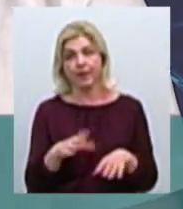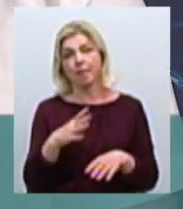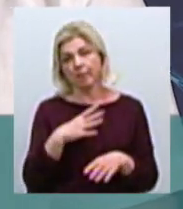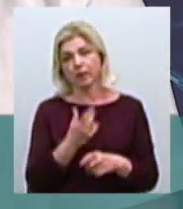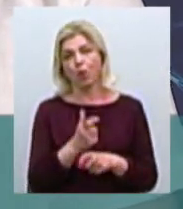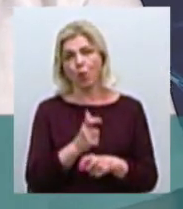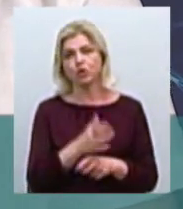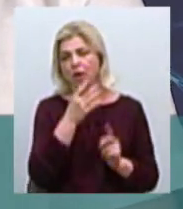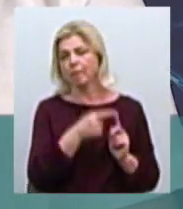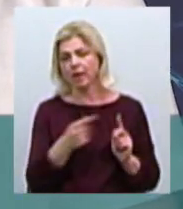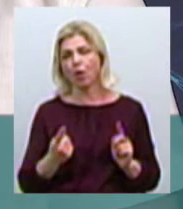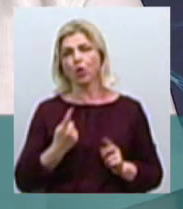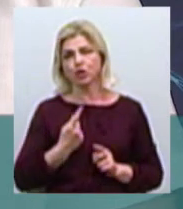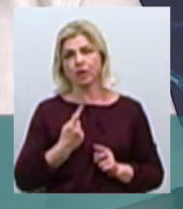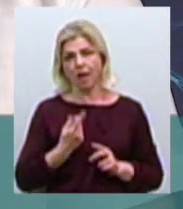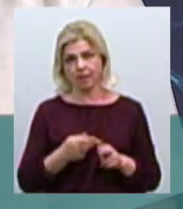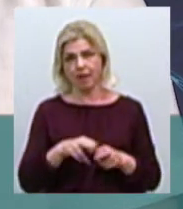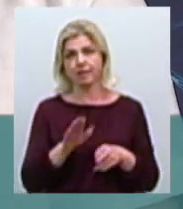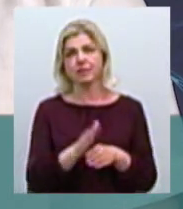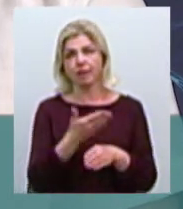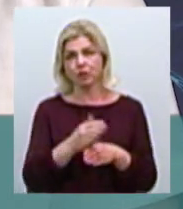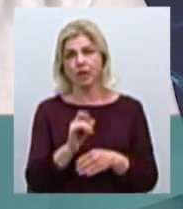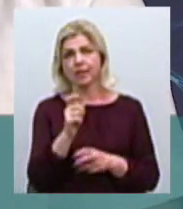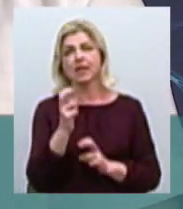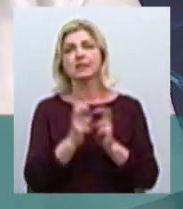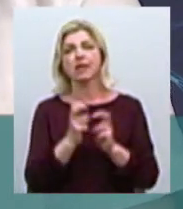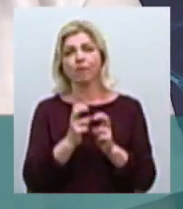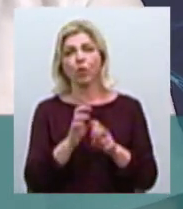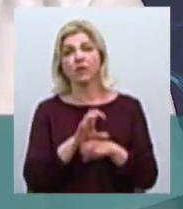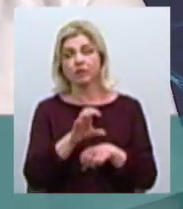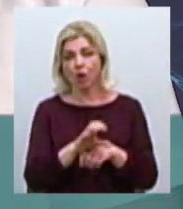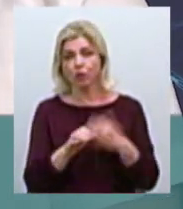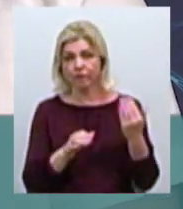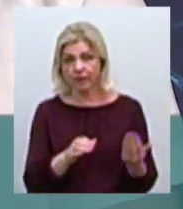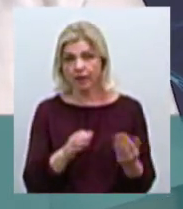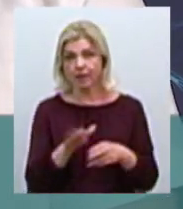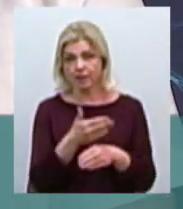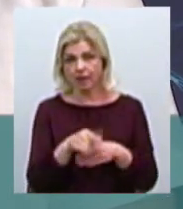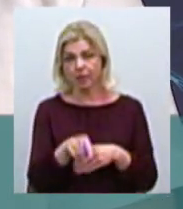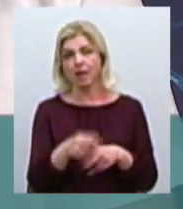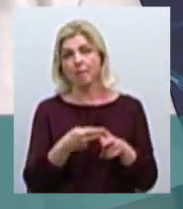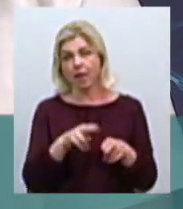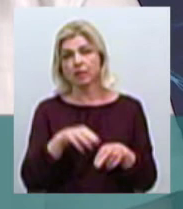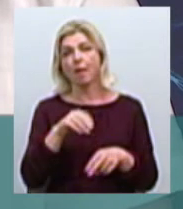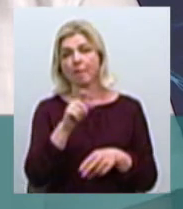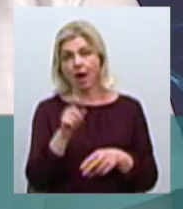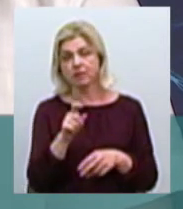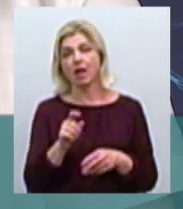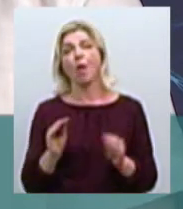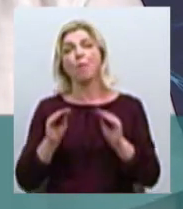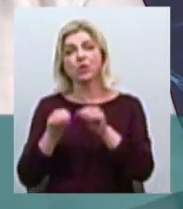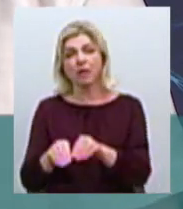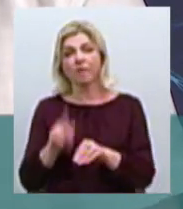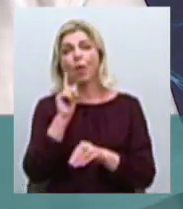большой период ожидания этой запчасти с завода изготовителя этой запчасти, поэтому МАЗ поставил то, что у них на данный момент было